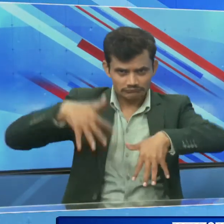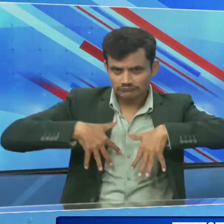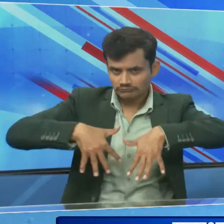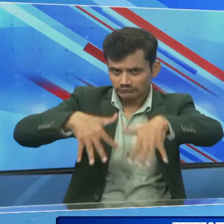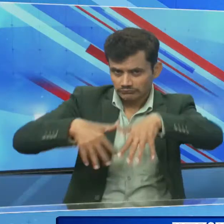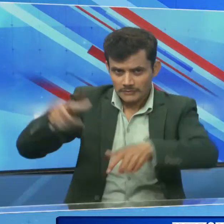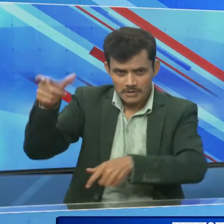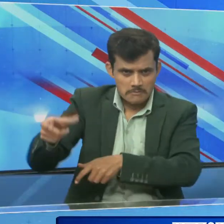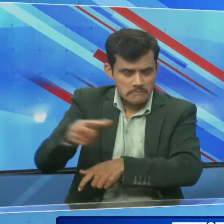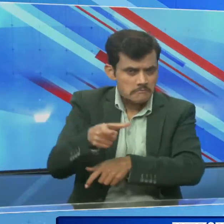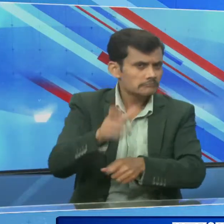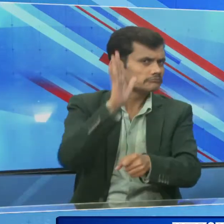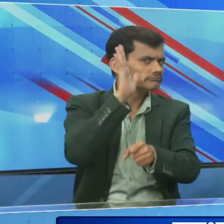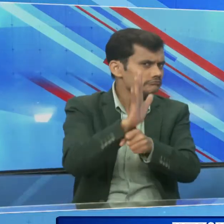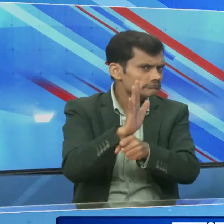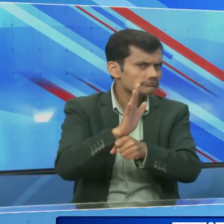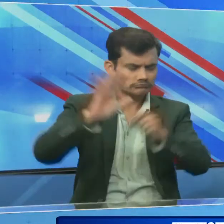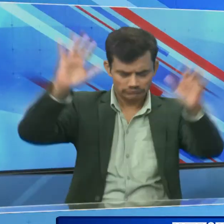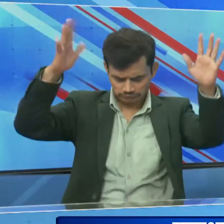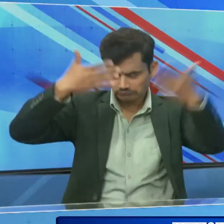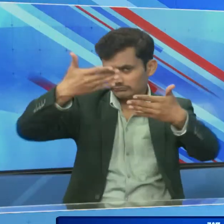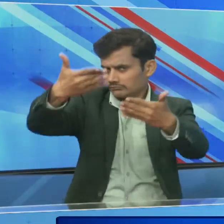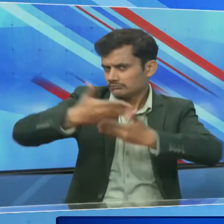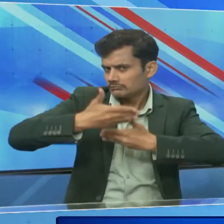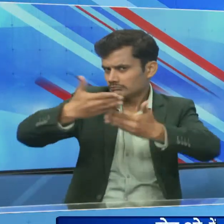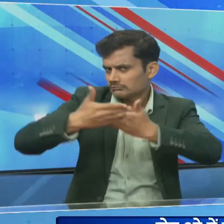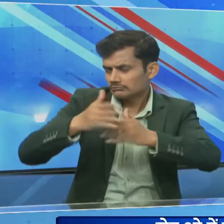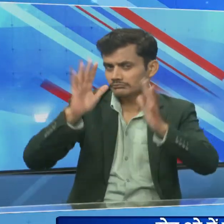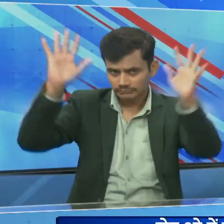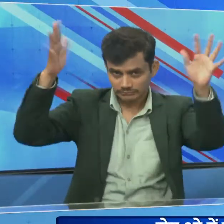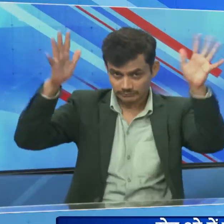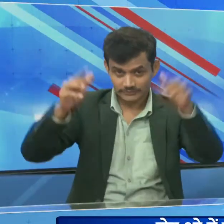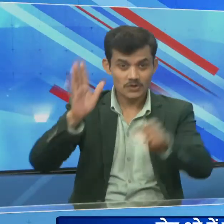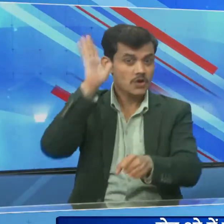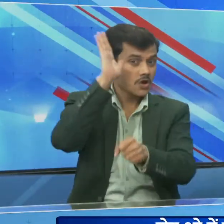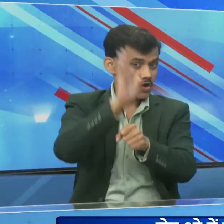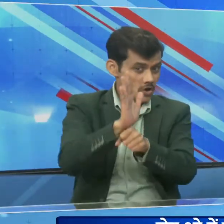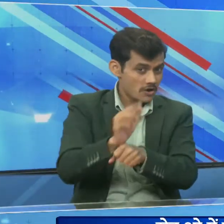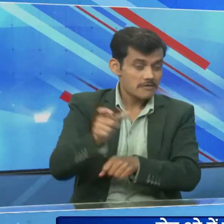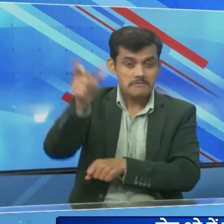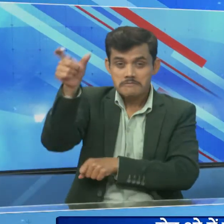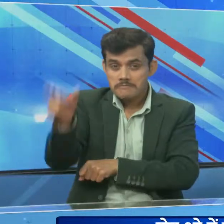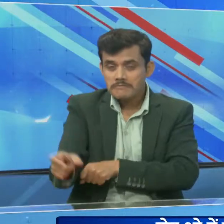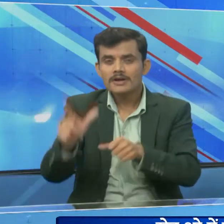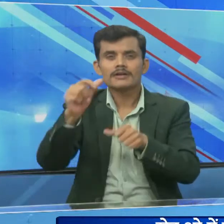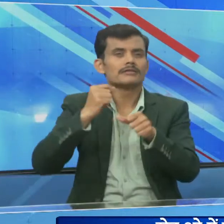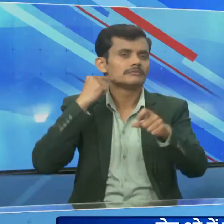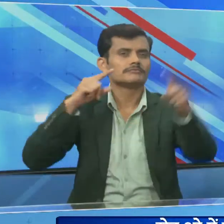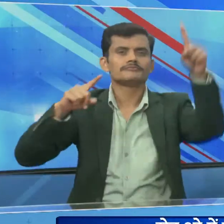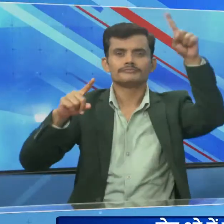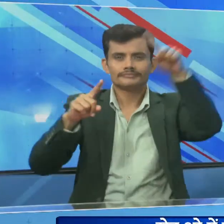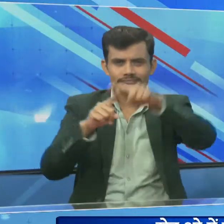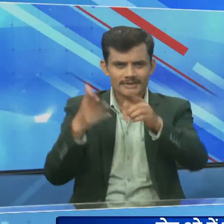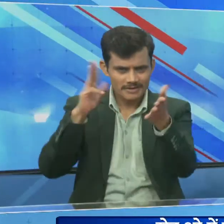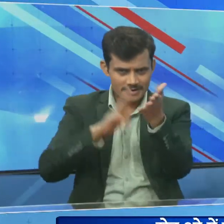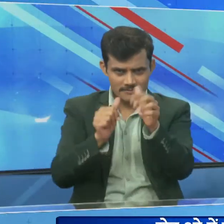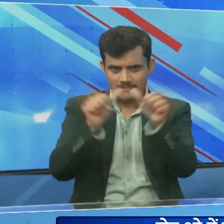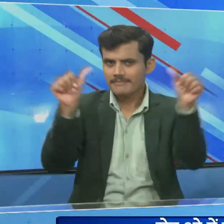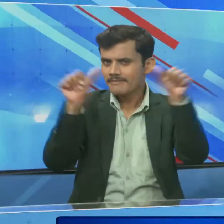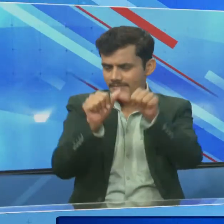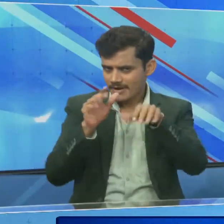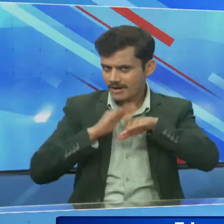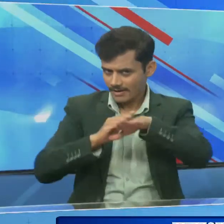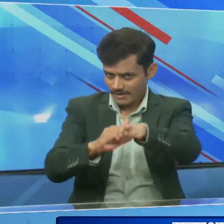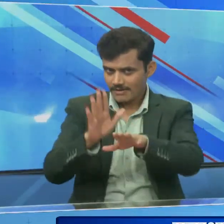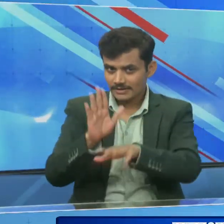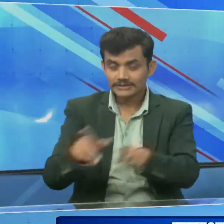खड़े लोगों ने कांग्रेस नेताओं का अभिवादन किया। कांग्रेस ने इस सीट से ललित यादव को उम्मीदवार बनाया है, जो विधायक भी हैं। वहीं